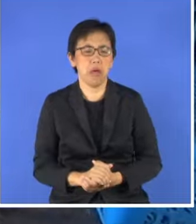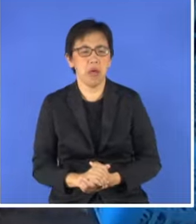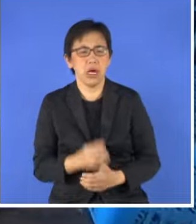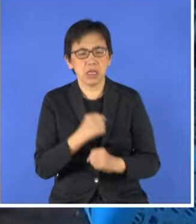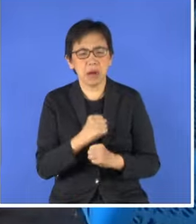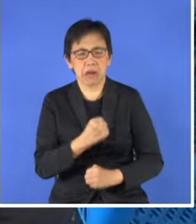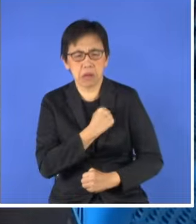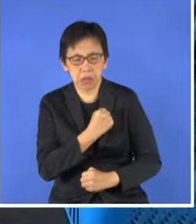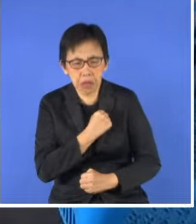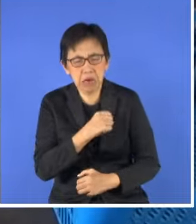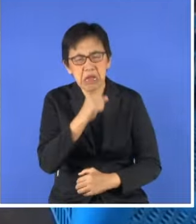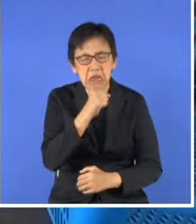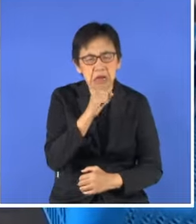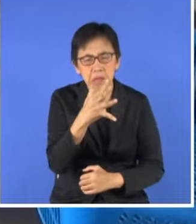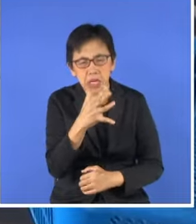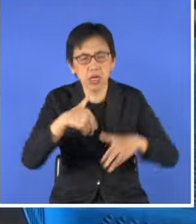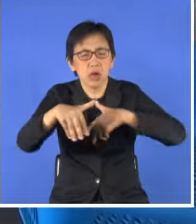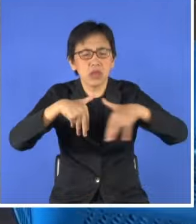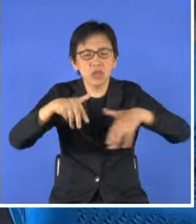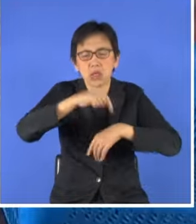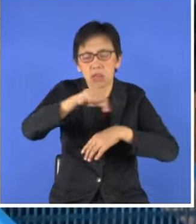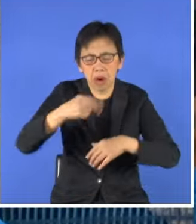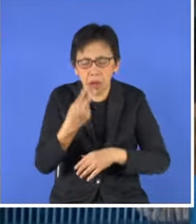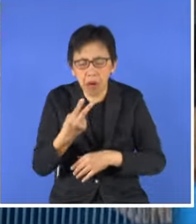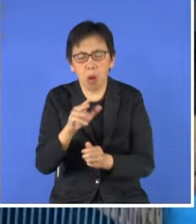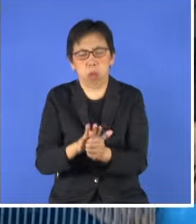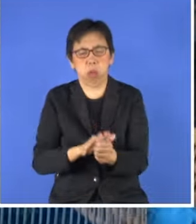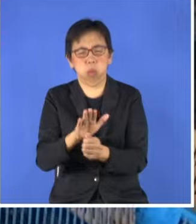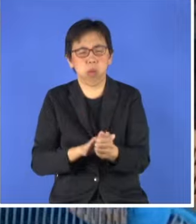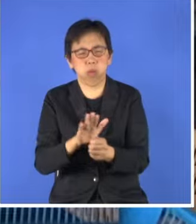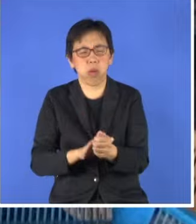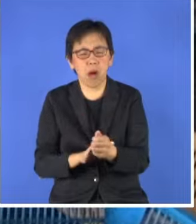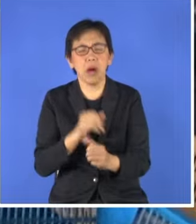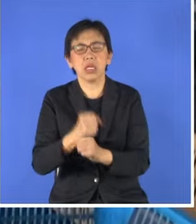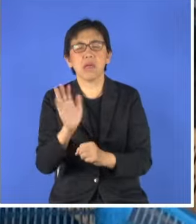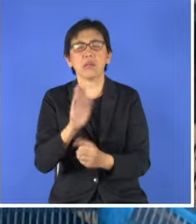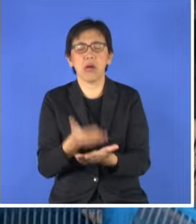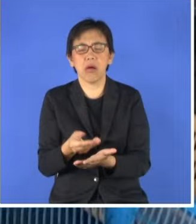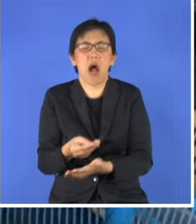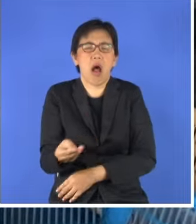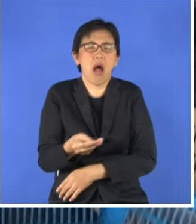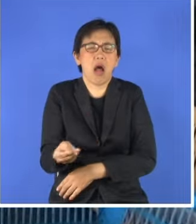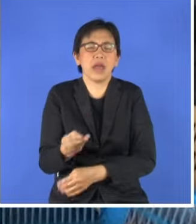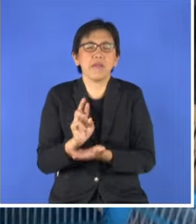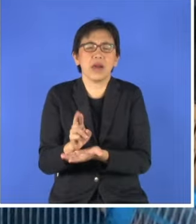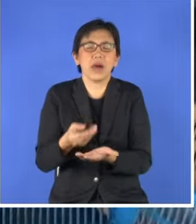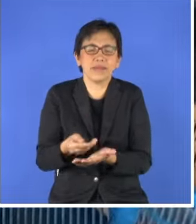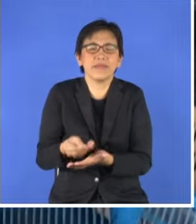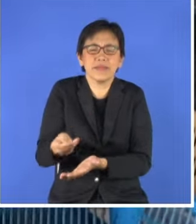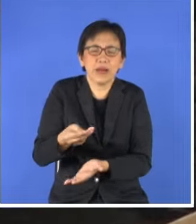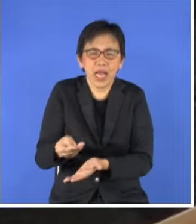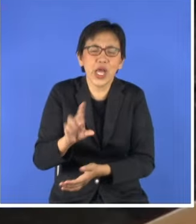อดทนในการทำงานชาวบ้านชาวช่องนะครับเห็นก็สงสารนะบางทีไม่ต้องทำงานนะก็ให้เงินไปเป็นรางวัลสินน้ำใจไป